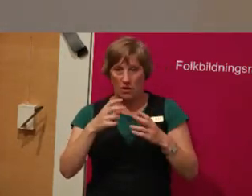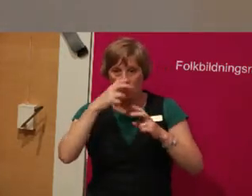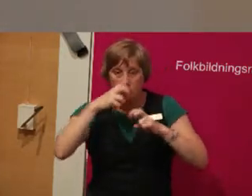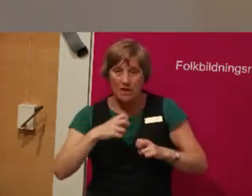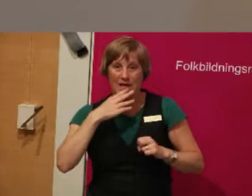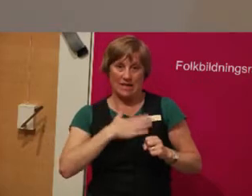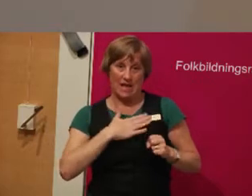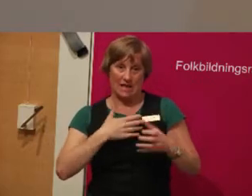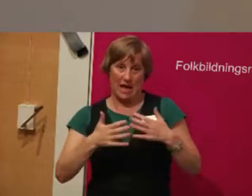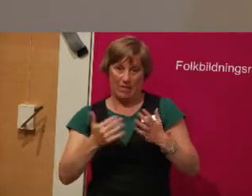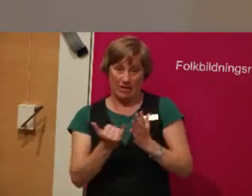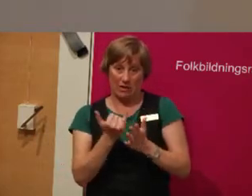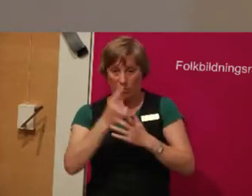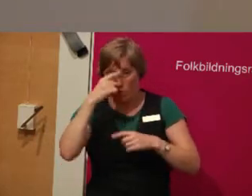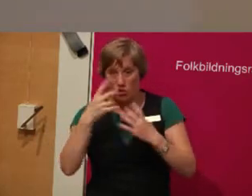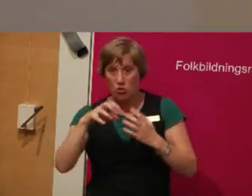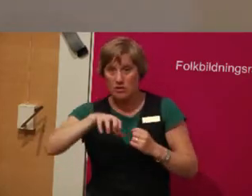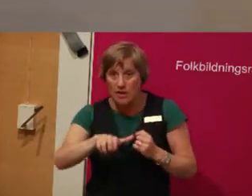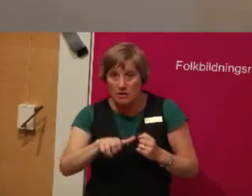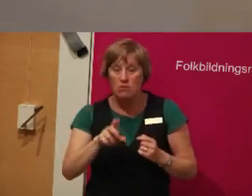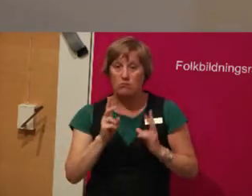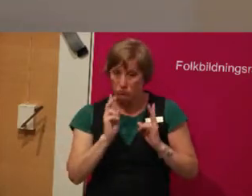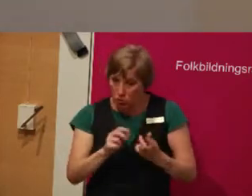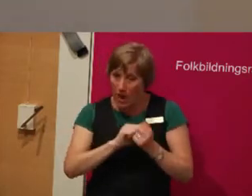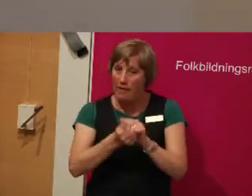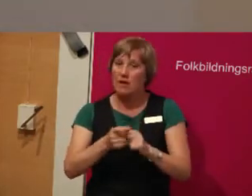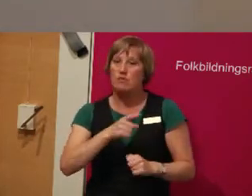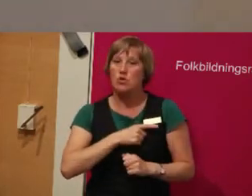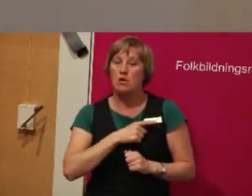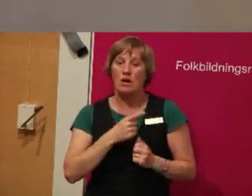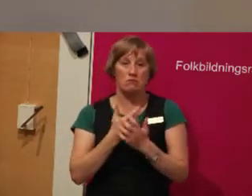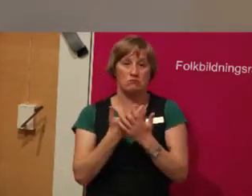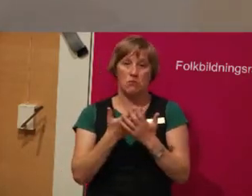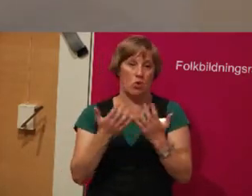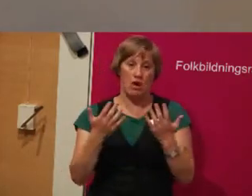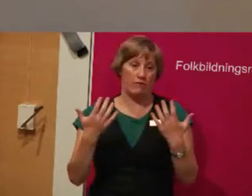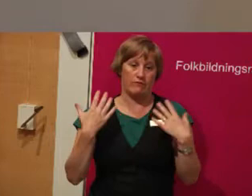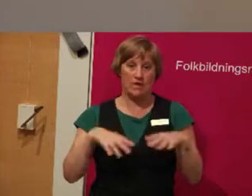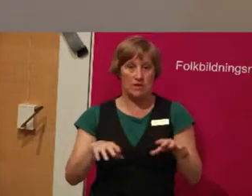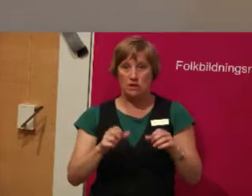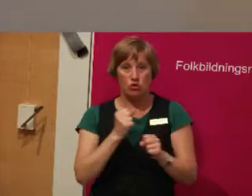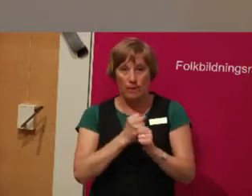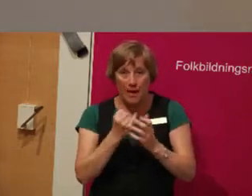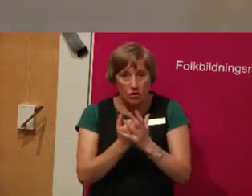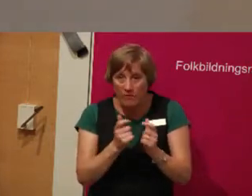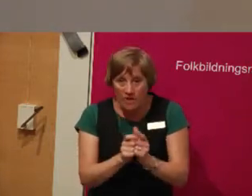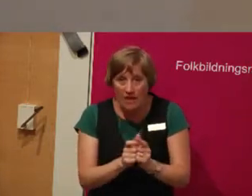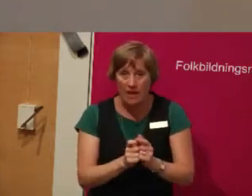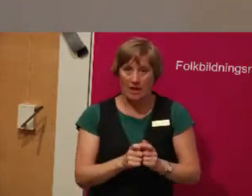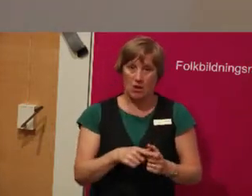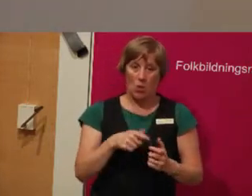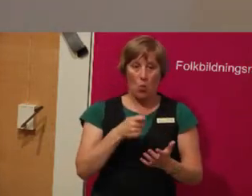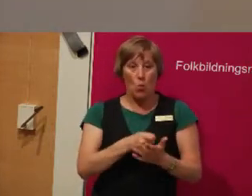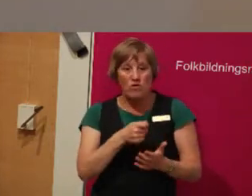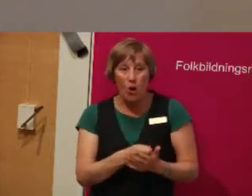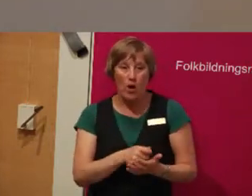den förändras ganska drastiskt just nu. Man vill inte jobba i föreningar, ingen vill vara ordförande och sekreterare och föra protokoll och ha möten och så,